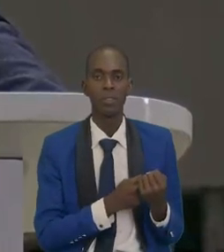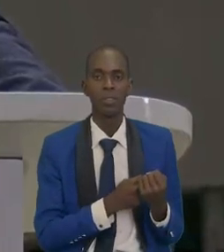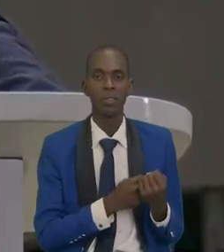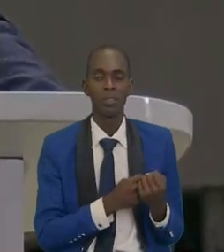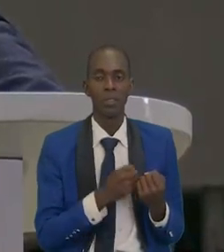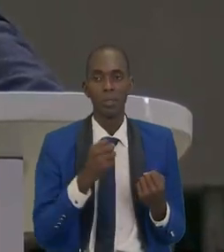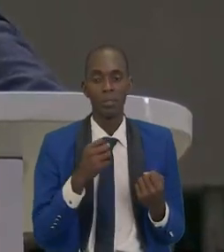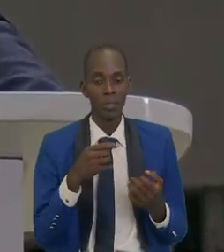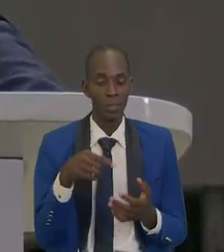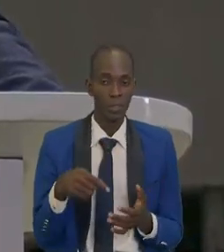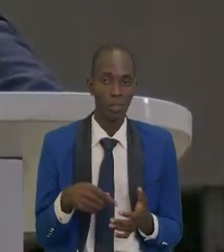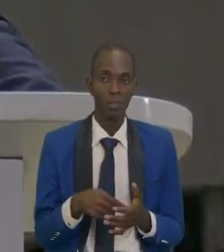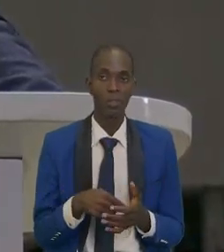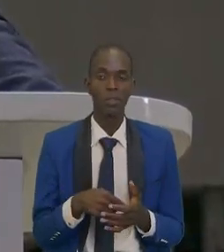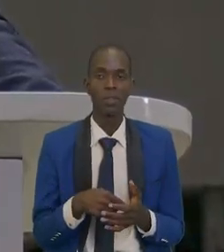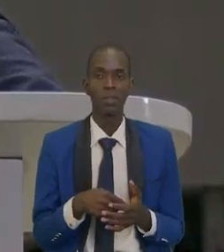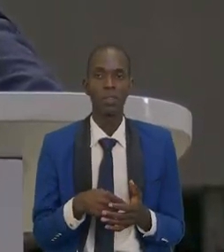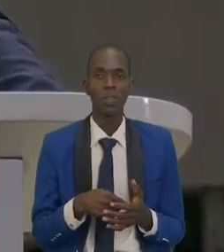La foi en l'impossible.